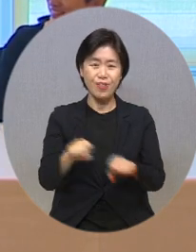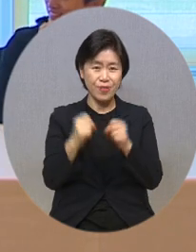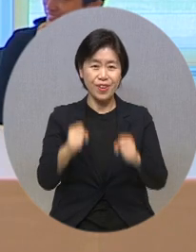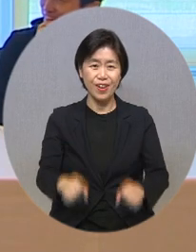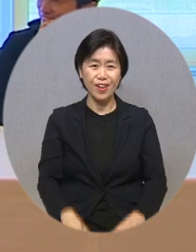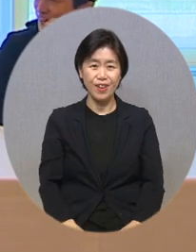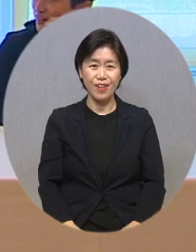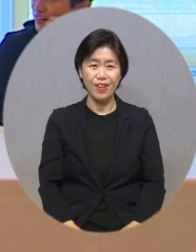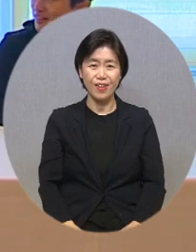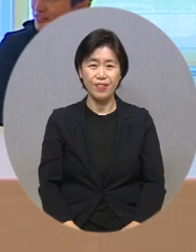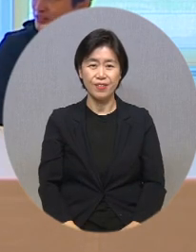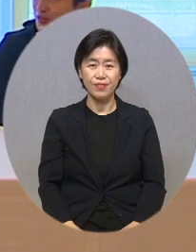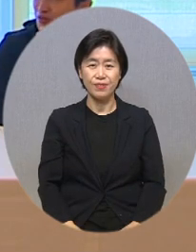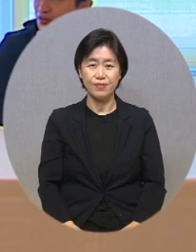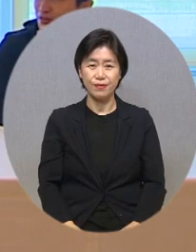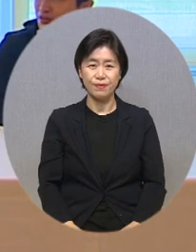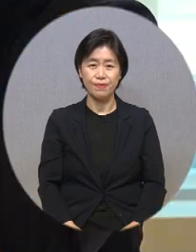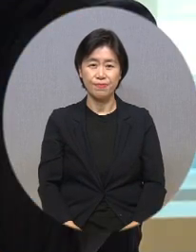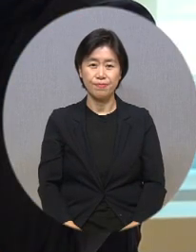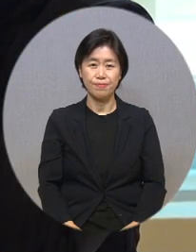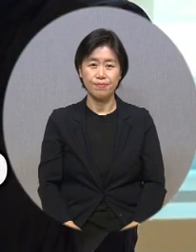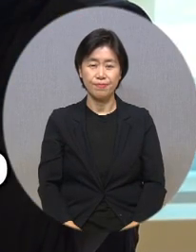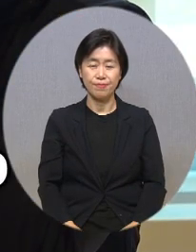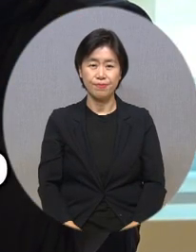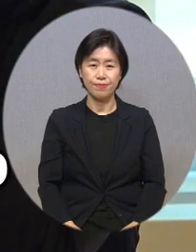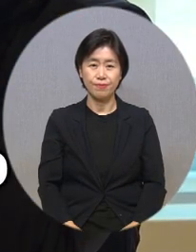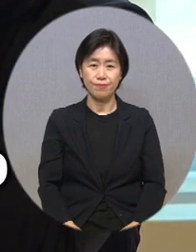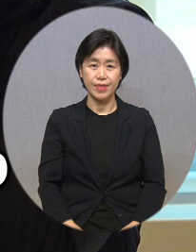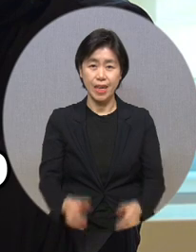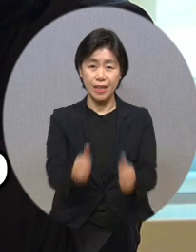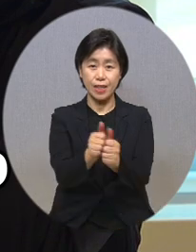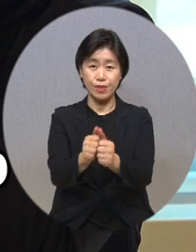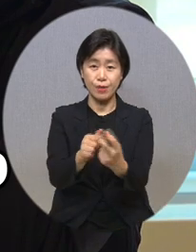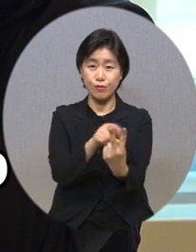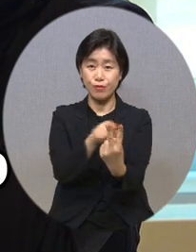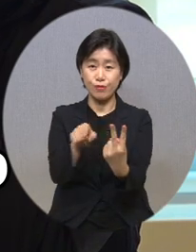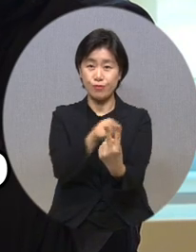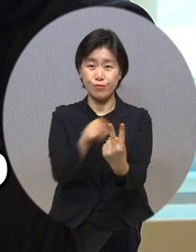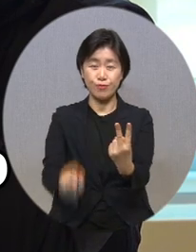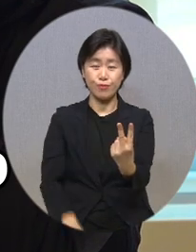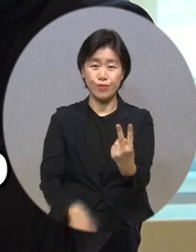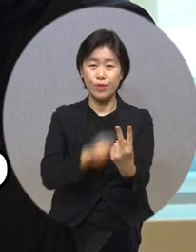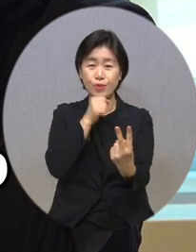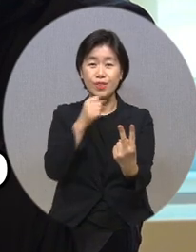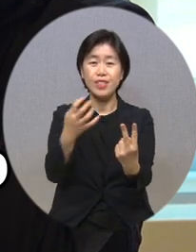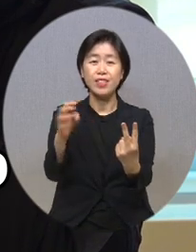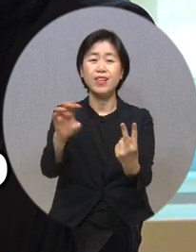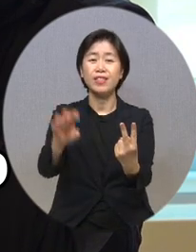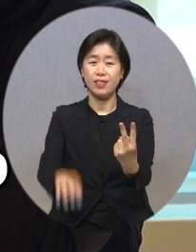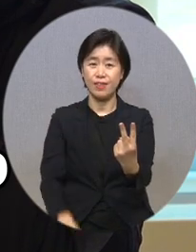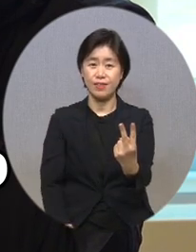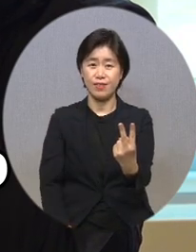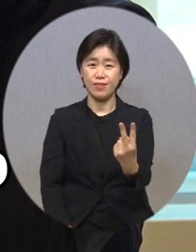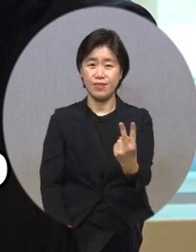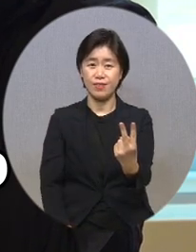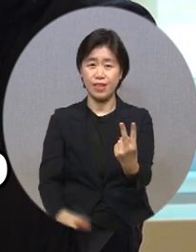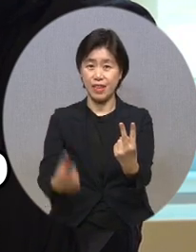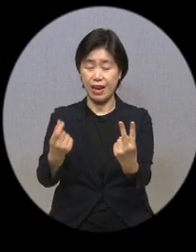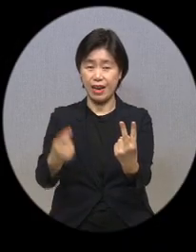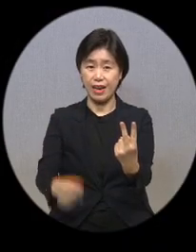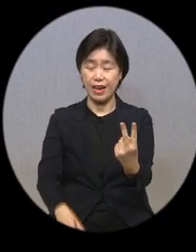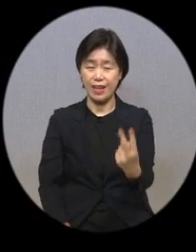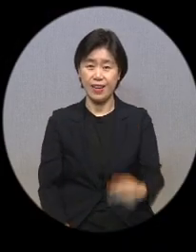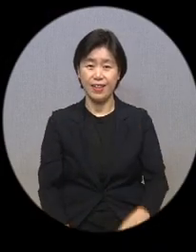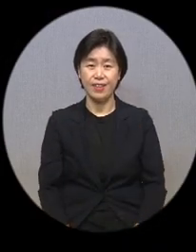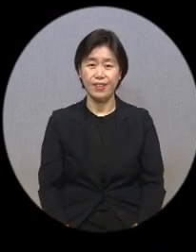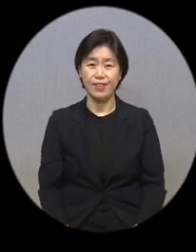잠깐만. 진짜? 아, 뭐야. 진짜 자, 그럼 이제 두 분 중에서 4점. 이거 셋네. 대박. 셋지. 봤지, 미리 봤지. 아니, 안 봤어, 안 봤어.